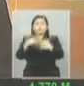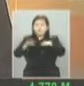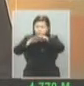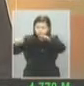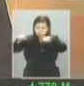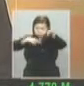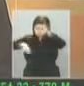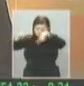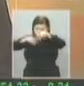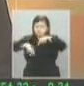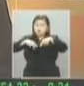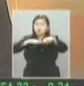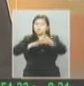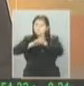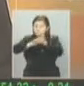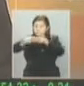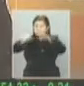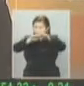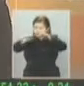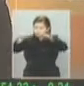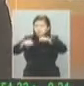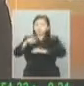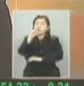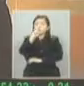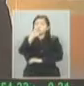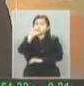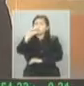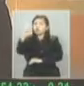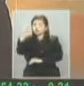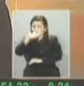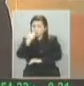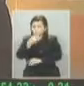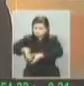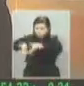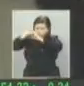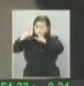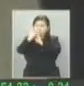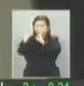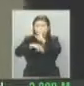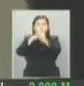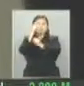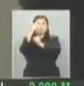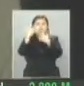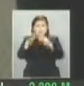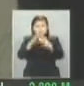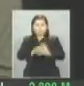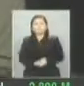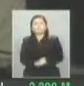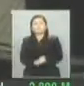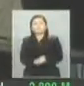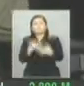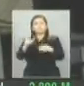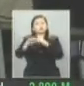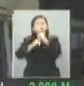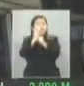คารหรือว่าวสท.ยกร่างและทบทวนความรอบด้านของกฎหมายมานานนับ2ปีค่ะ2ปีมาแล้ว